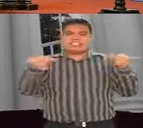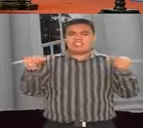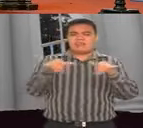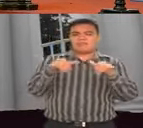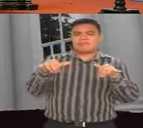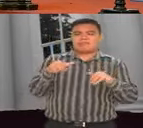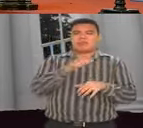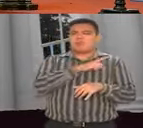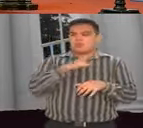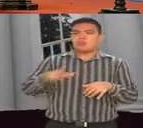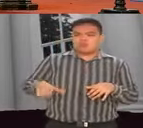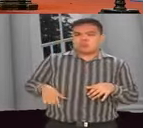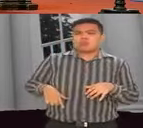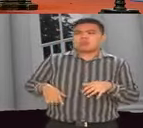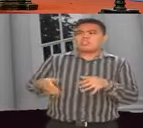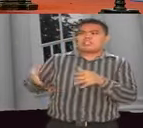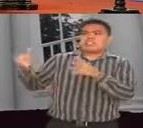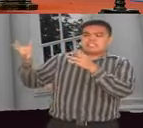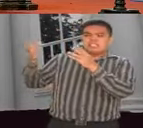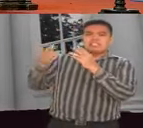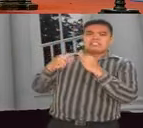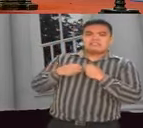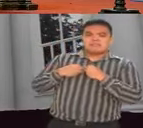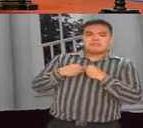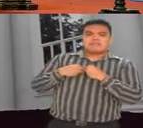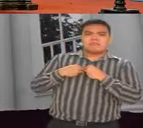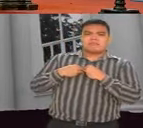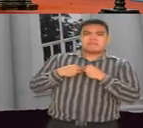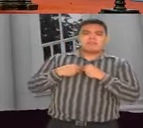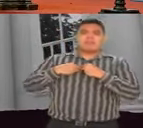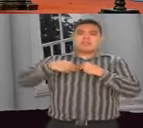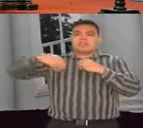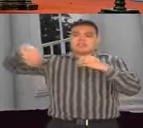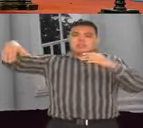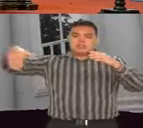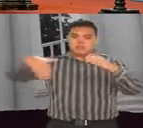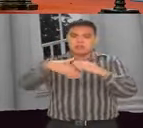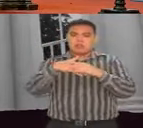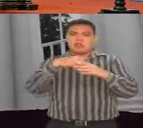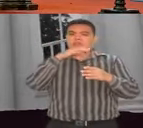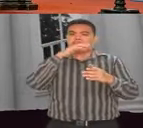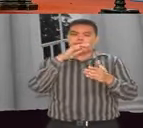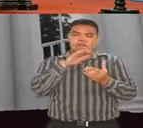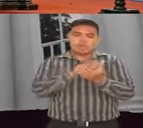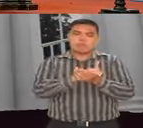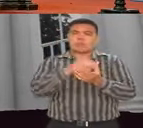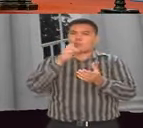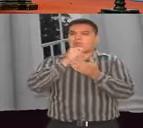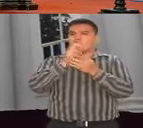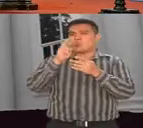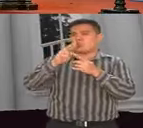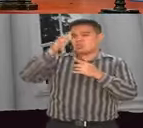Natay responsibility. Lord, tagae ko og lifetime partner. In Jesus' name, amen.